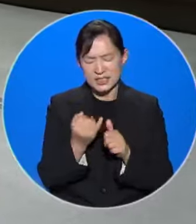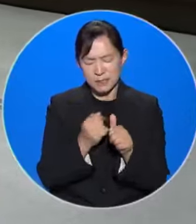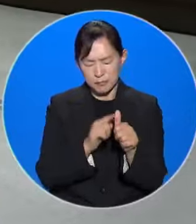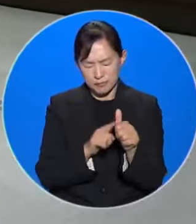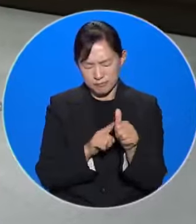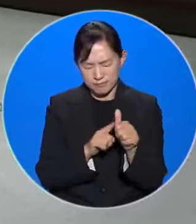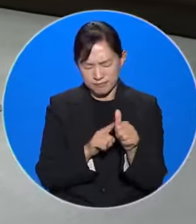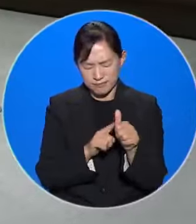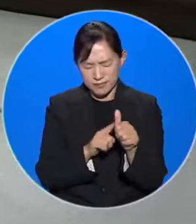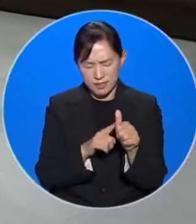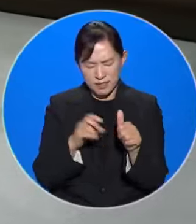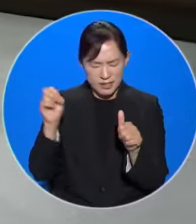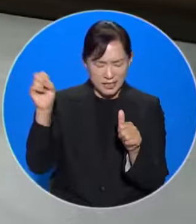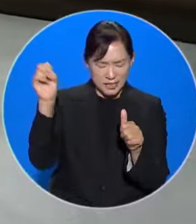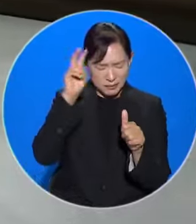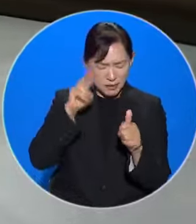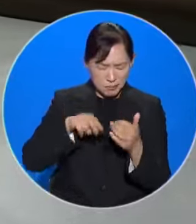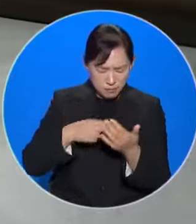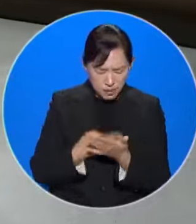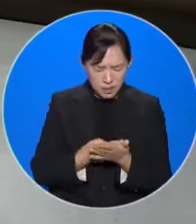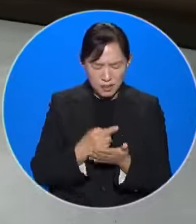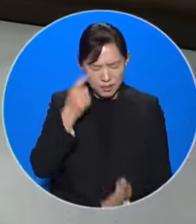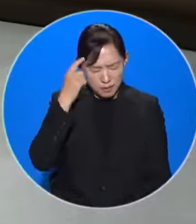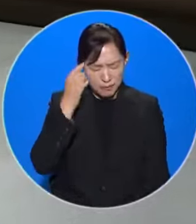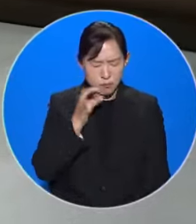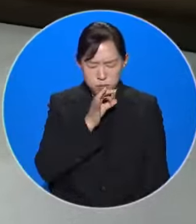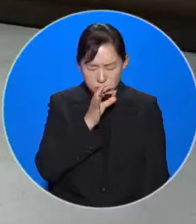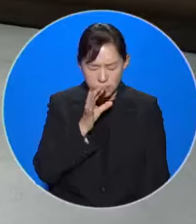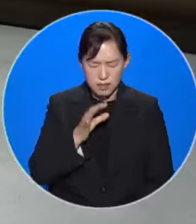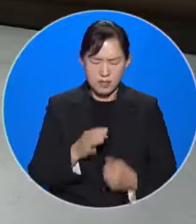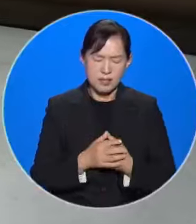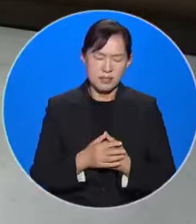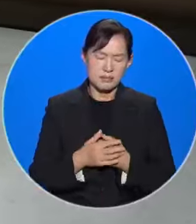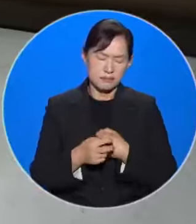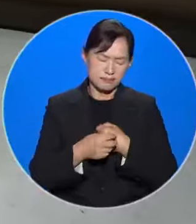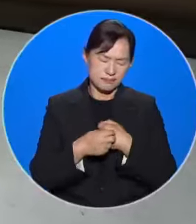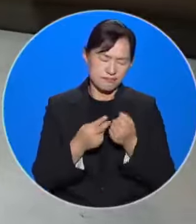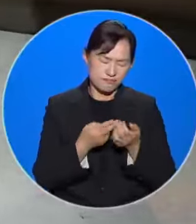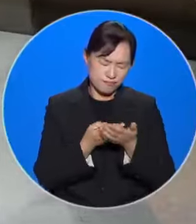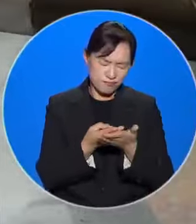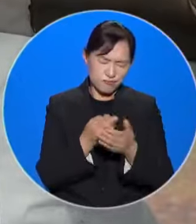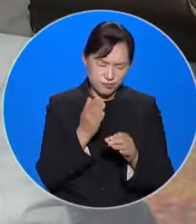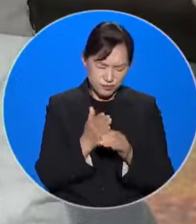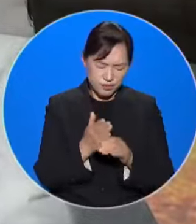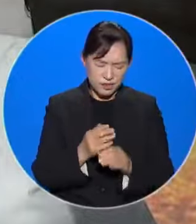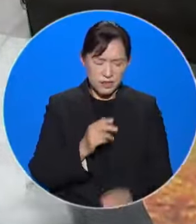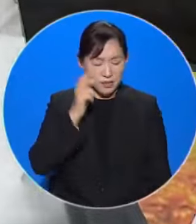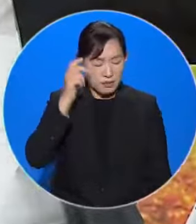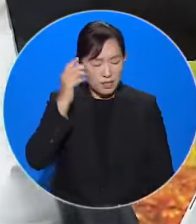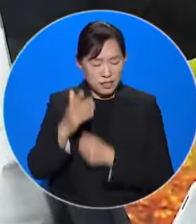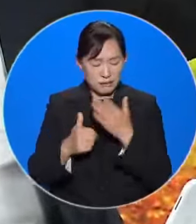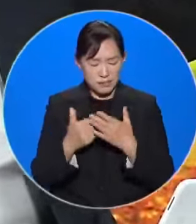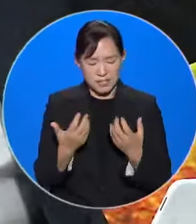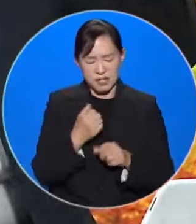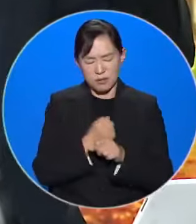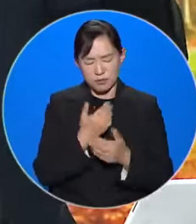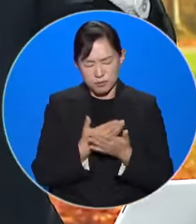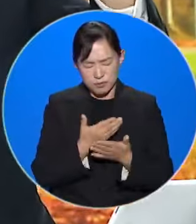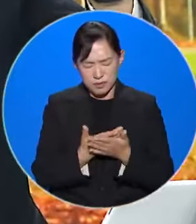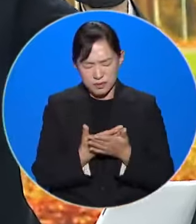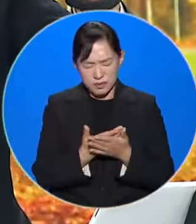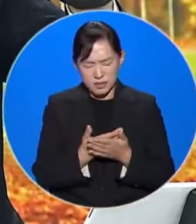기도합니다. 갑자기 쓰러져서 하나님 의식 없이 중환자실에 있습니다. 성령 하나님 역사하여 주시옵소서. 하나님 아버지,